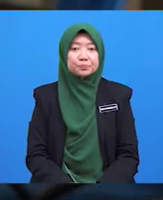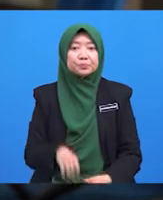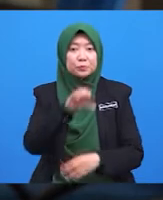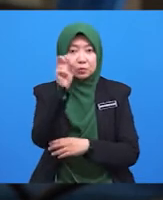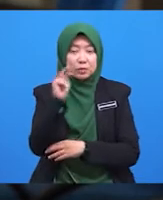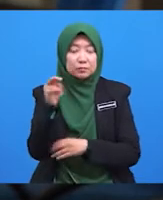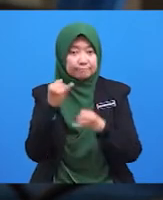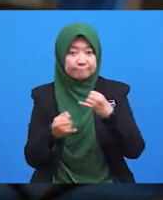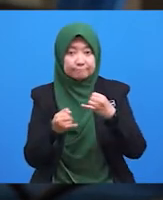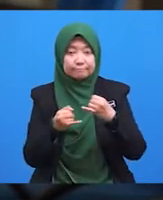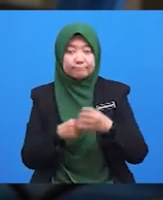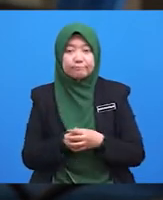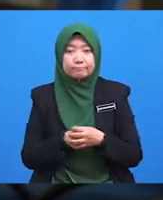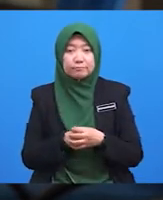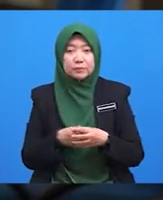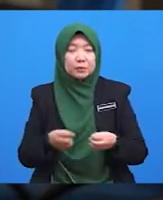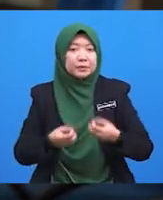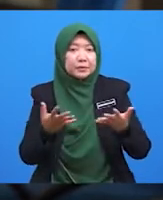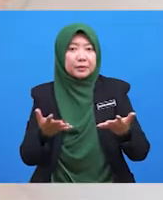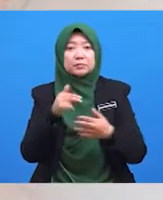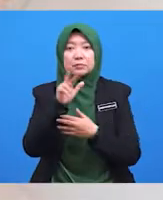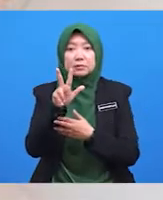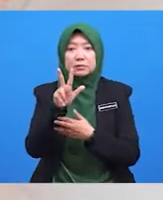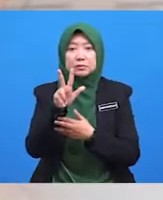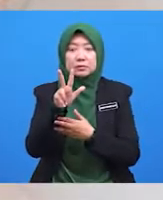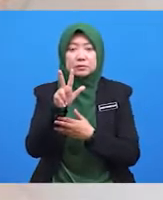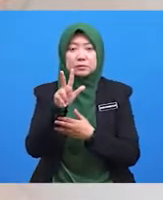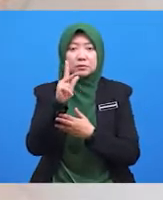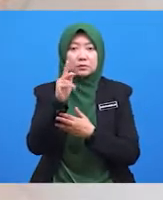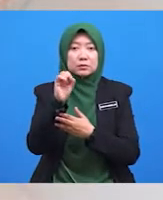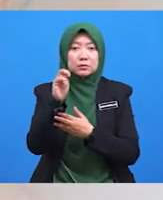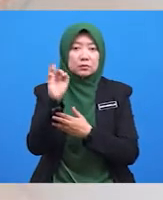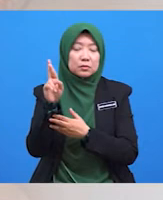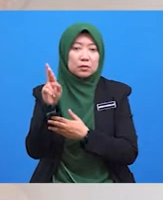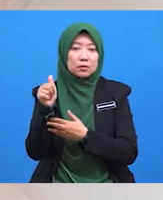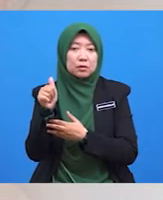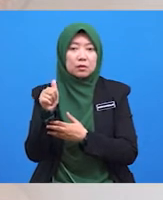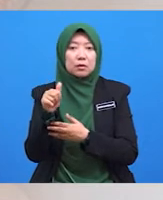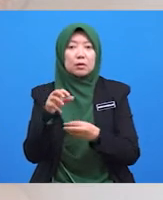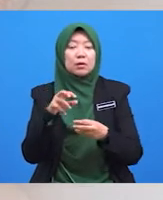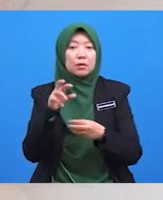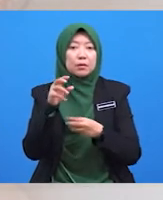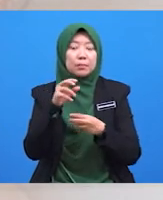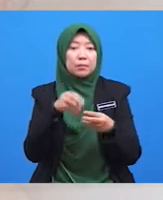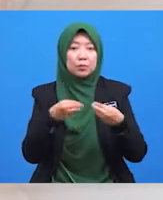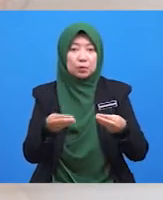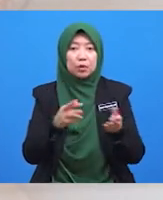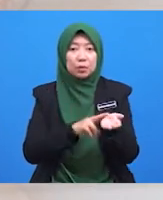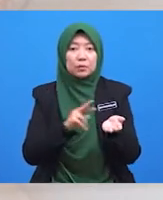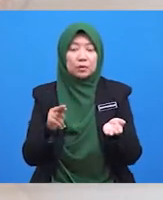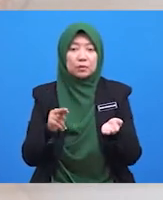Soalan yang terakhir, berikan tiga kontraindikasi bagi rawatan sedut